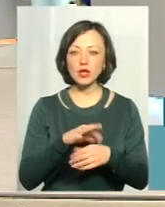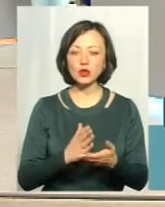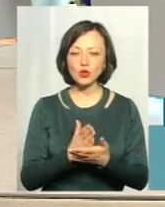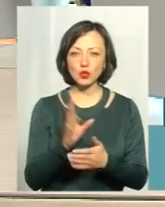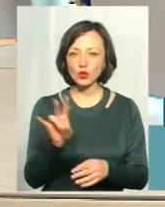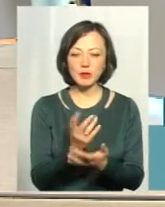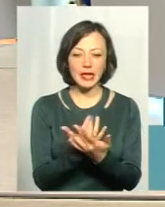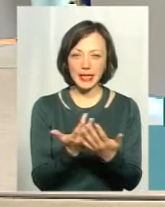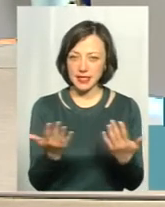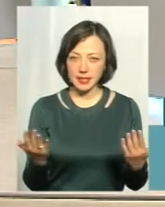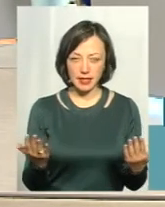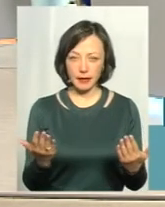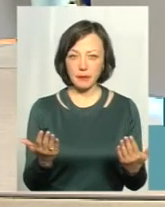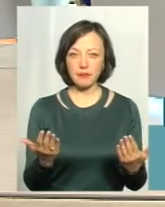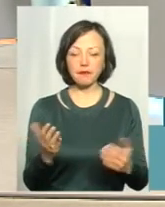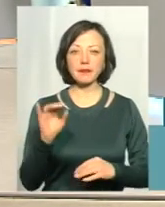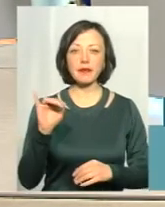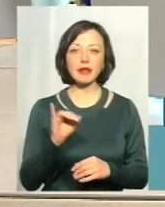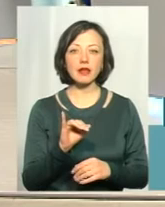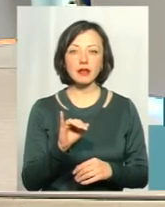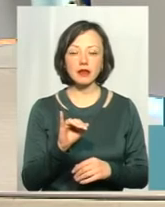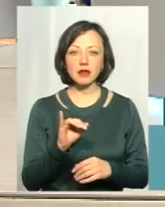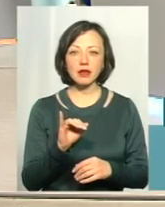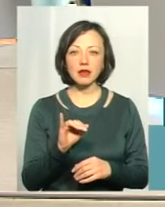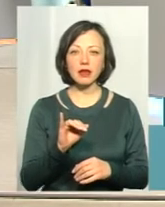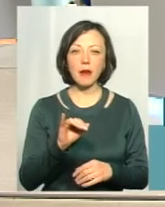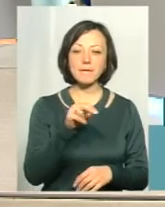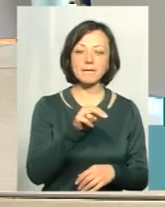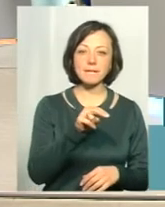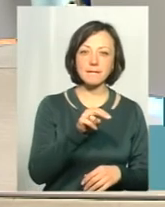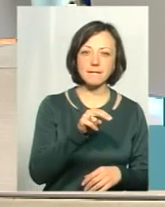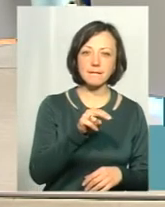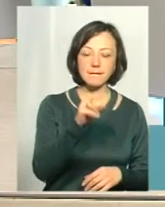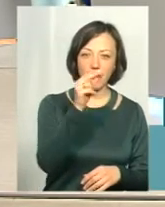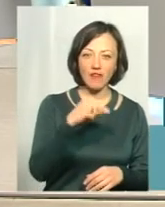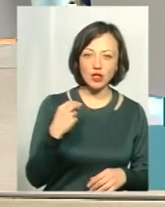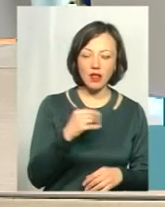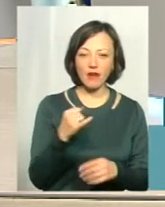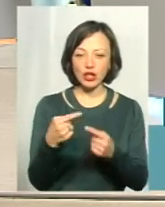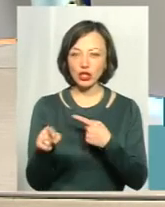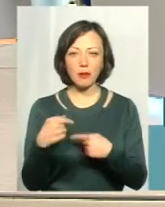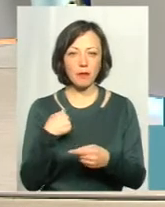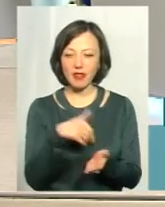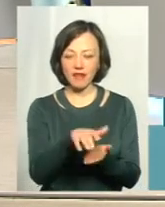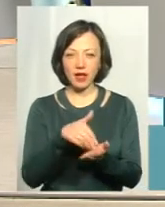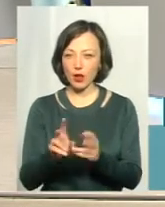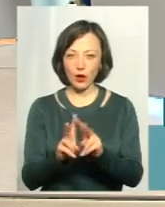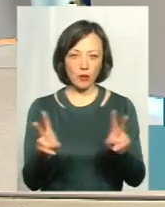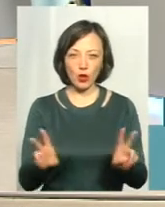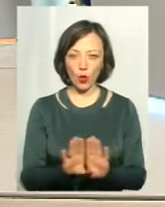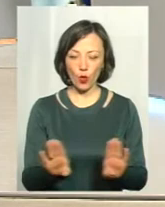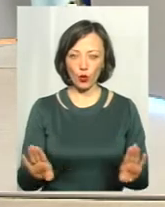служби, різні служби, і православні, і інші. Ми не відганяємо взагалі